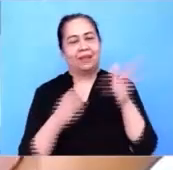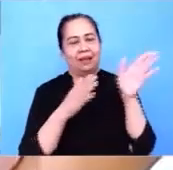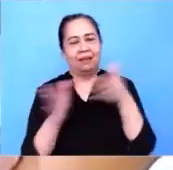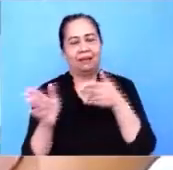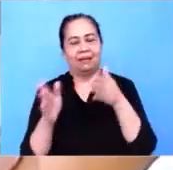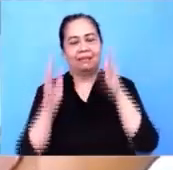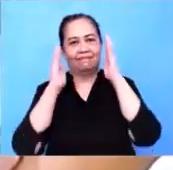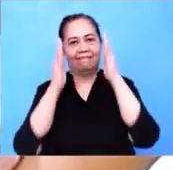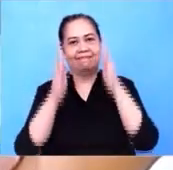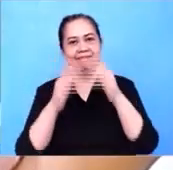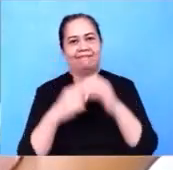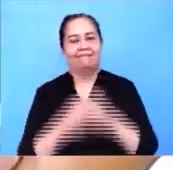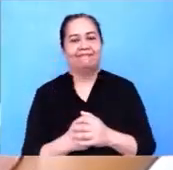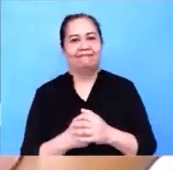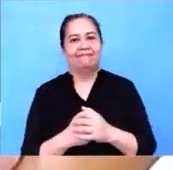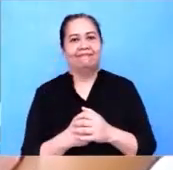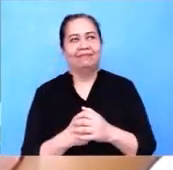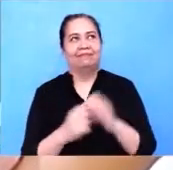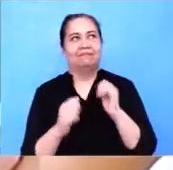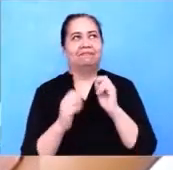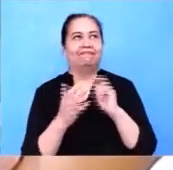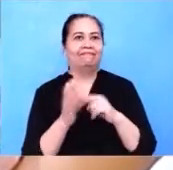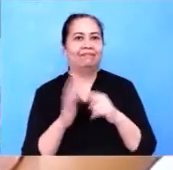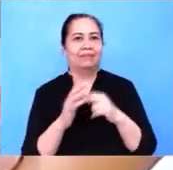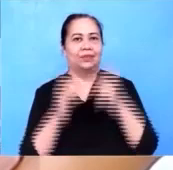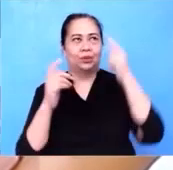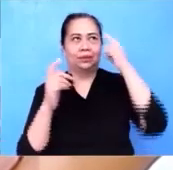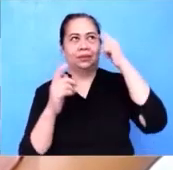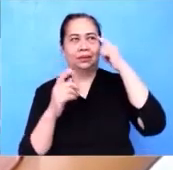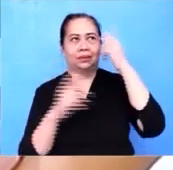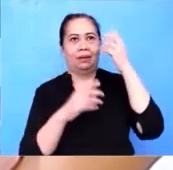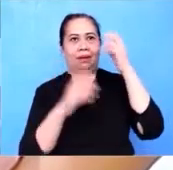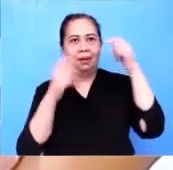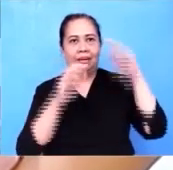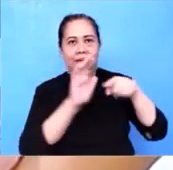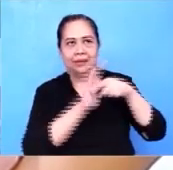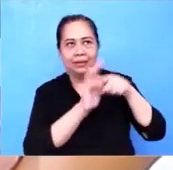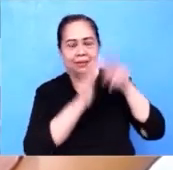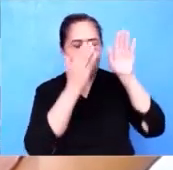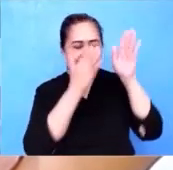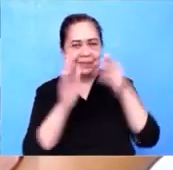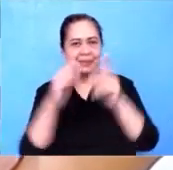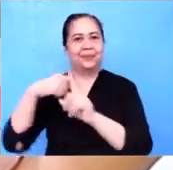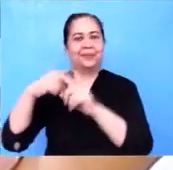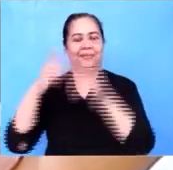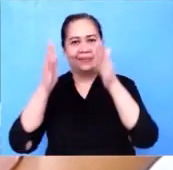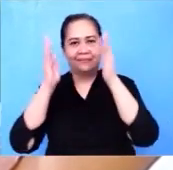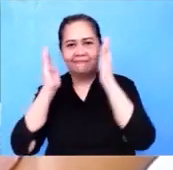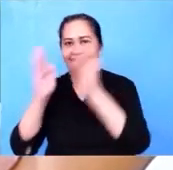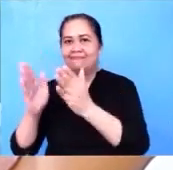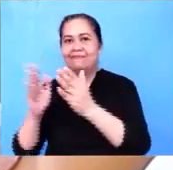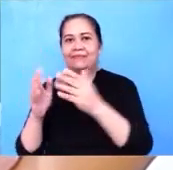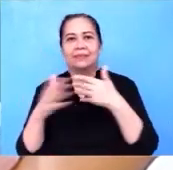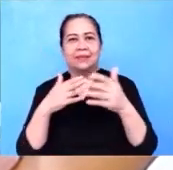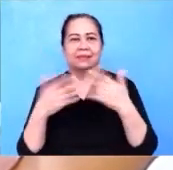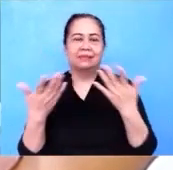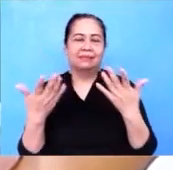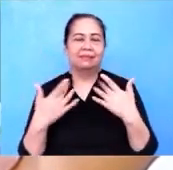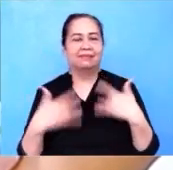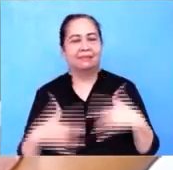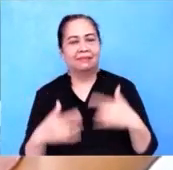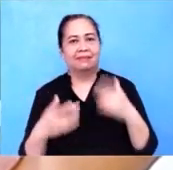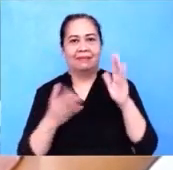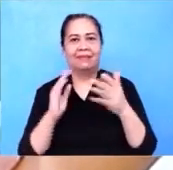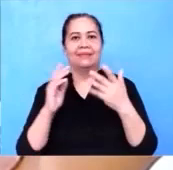attention. So parang nakot niya yung attention namin. Kahit na, alam mo yun, na